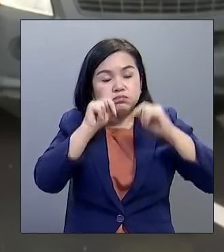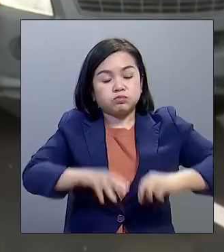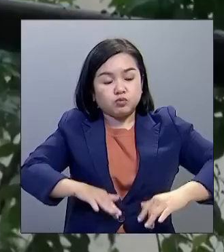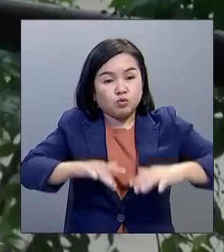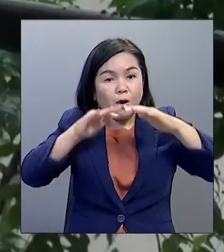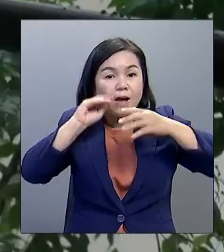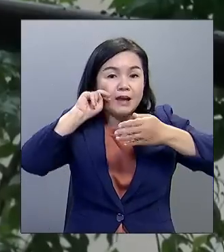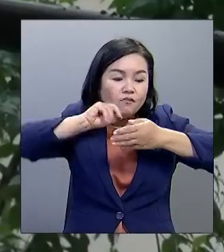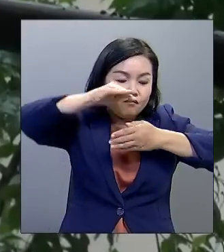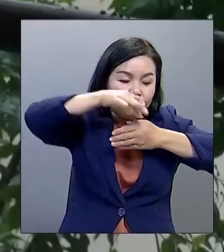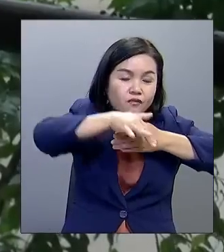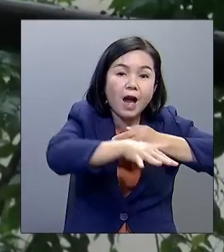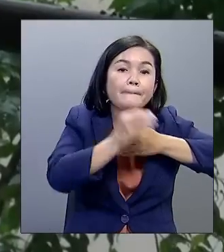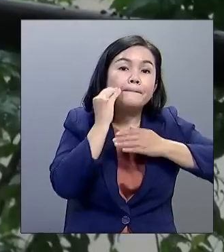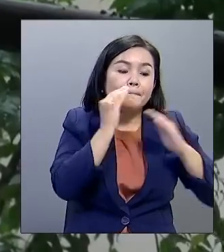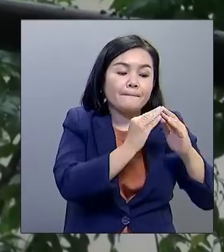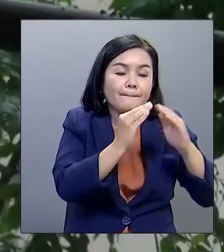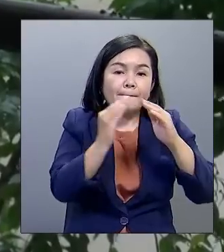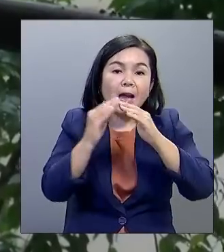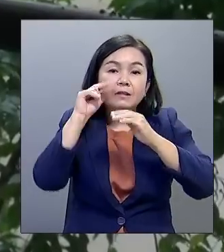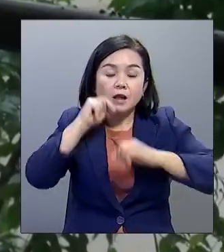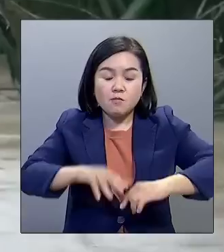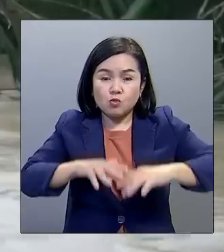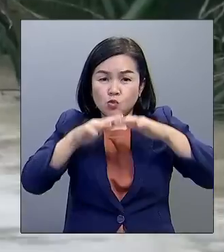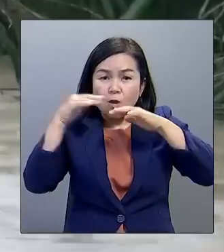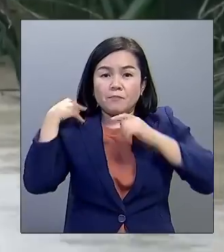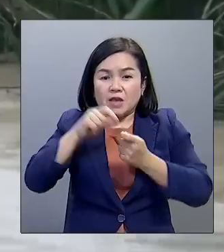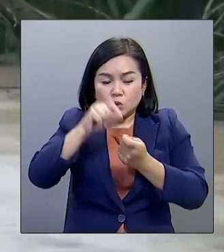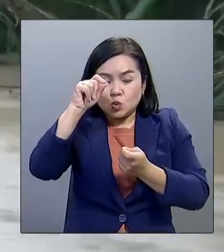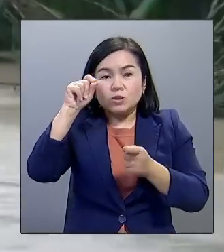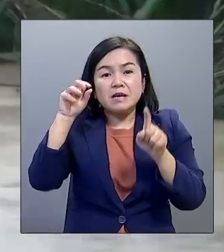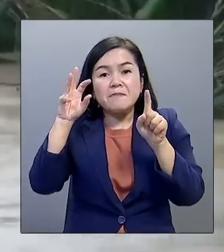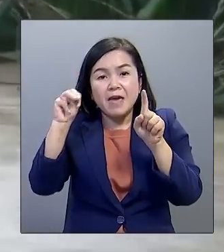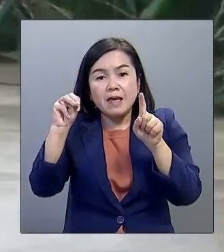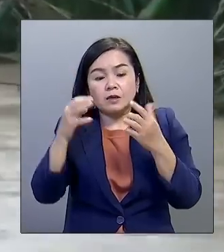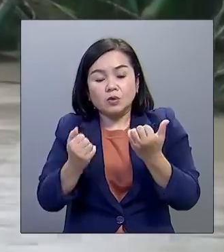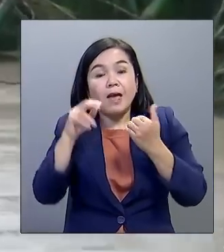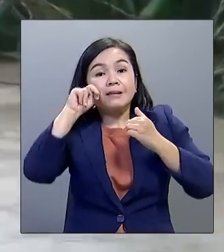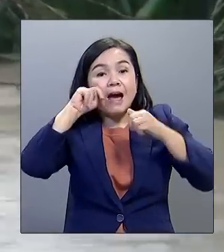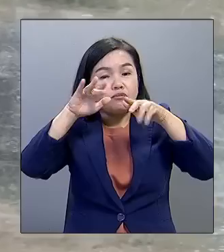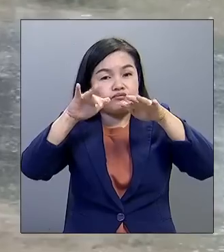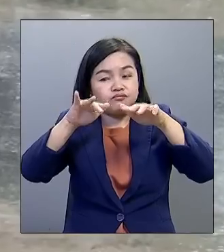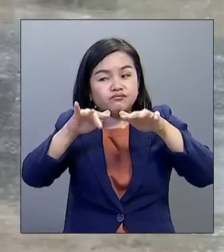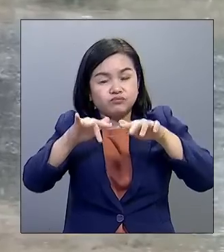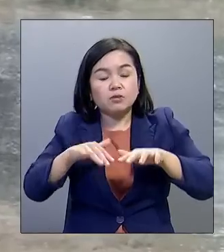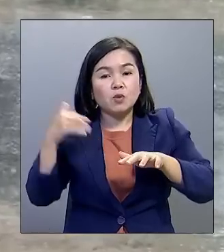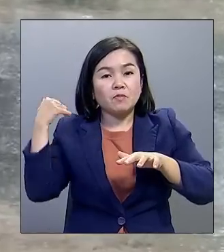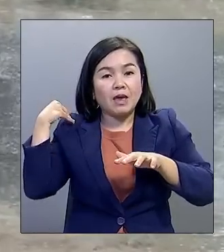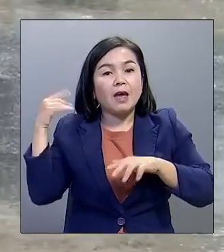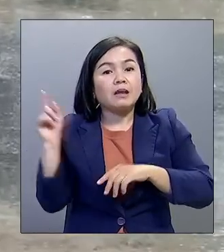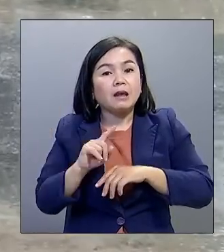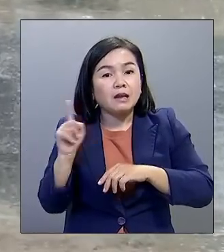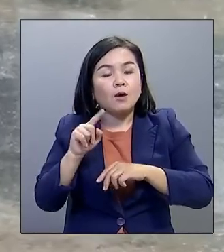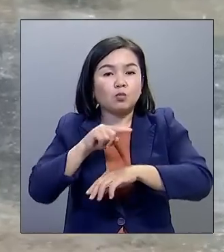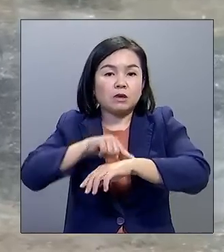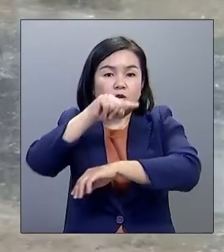านเรือนประชาชนในตำบลกำแพงเพชรค่ะบางจุดสูงกว่า1เมตรซึ่งขณะนี้ระดับน้ำเริ่มลดลงอย่างต่อเนื่องโดยในช่วงบ่